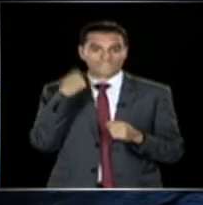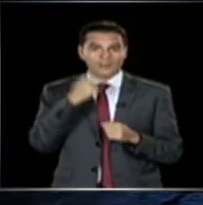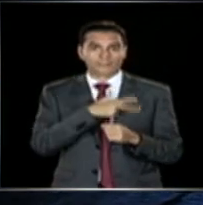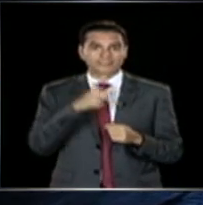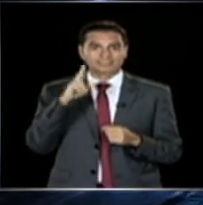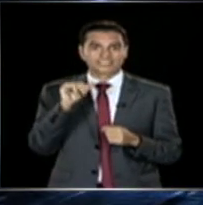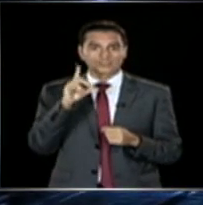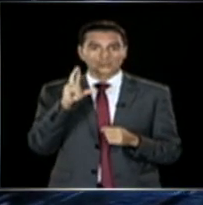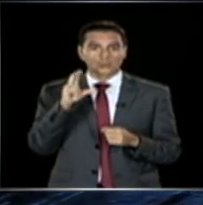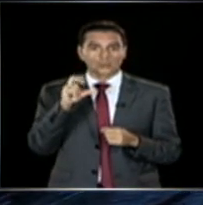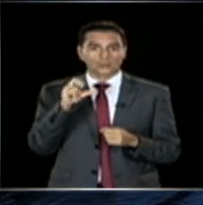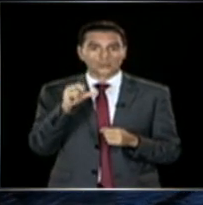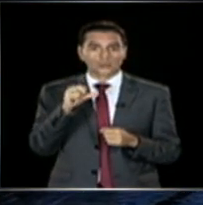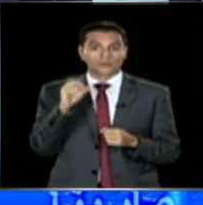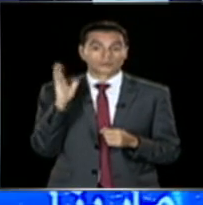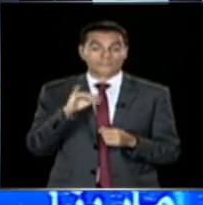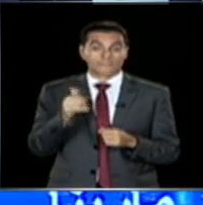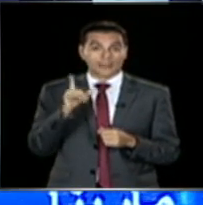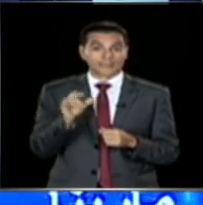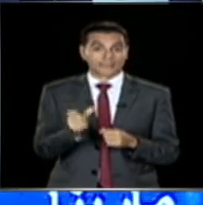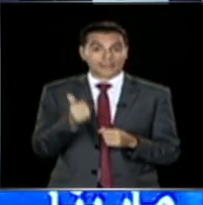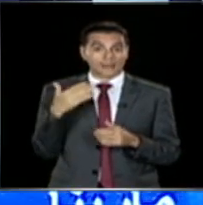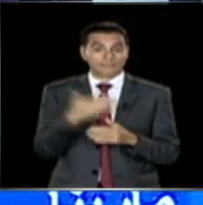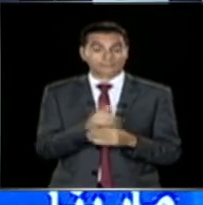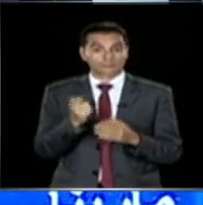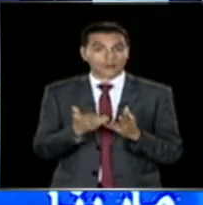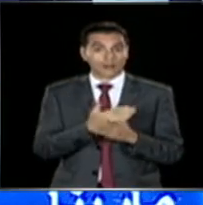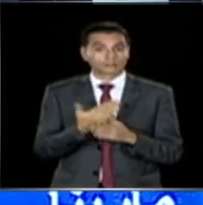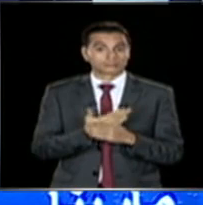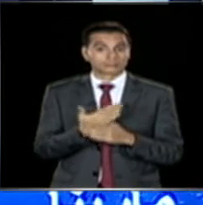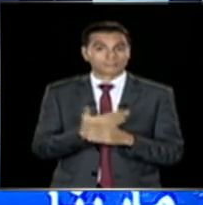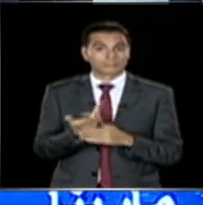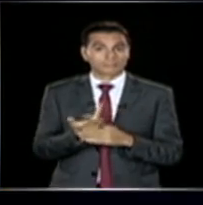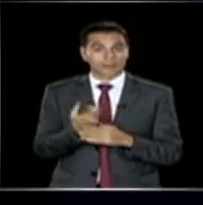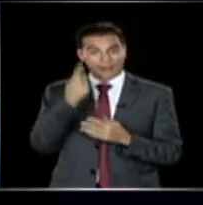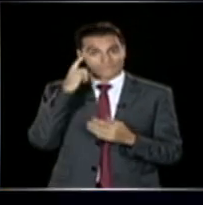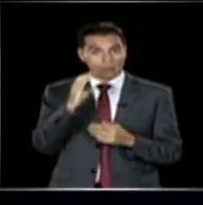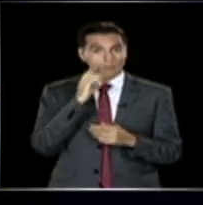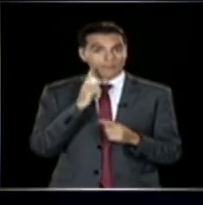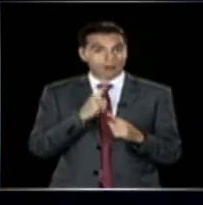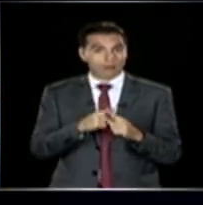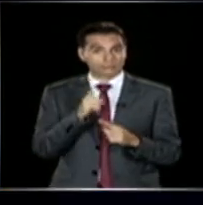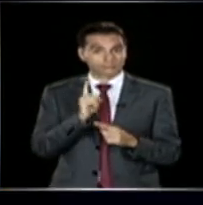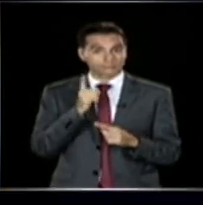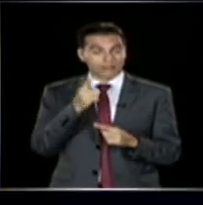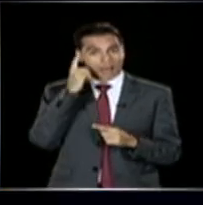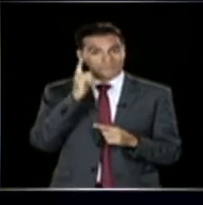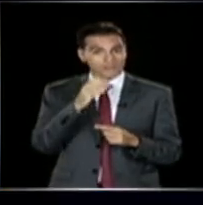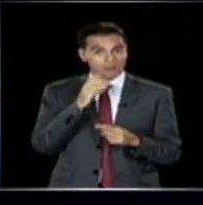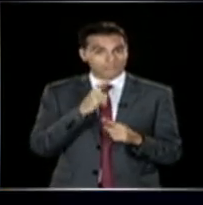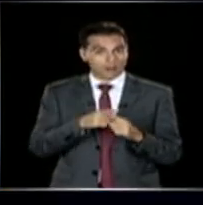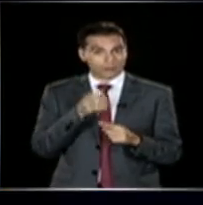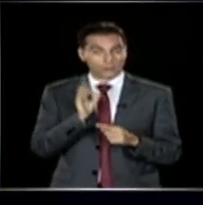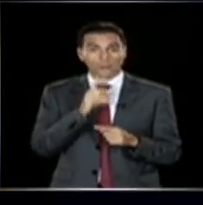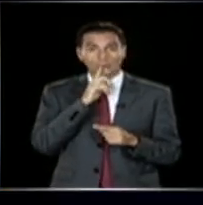لفيلم تيتو؟ مارينا. مستعجلة كده ليه؟ تعرفي لو الإجابة غلط؟ تعرفي لو الإجابة